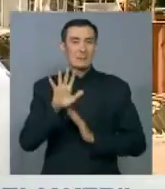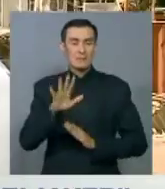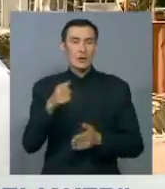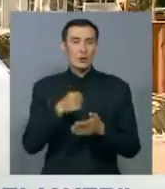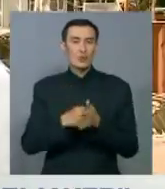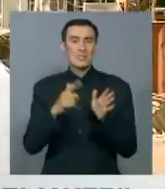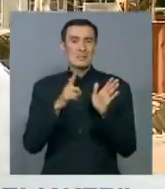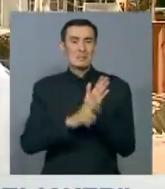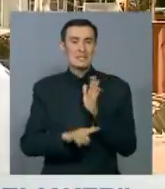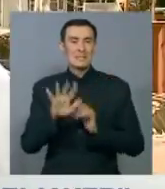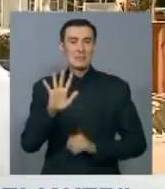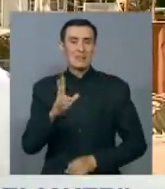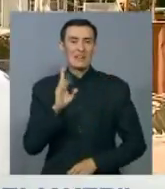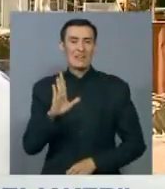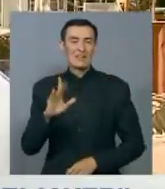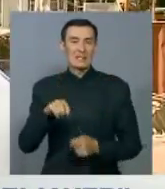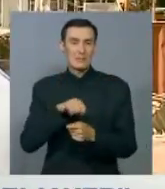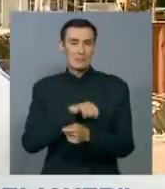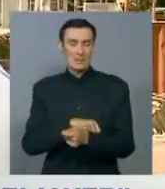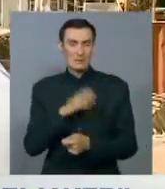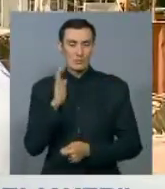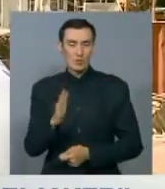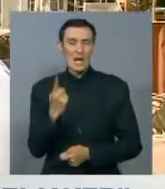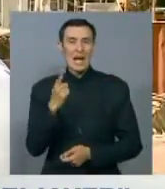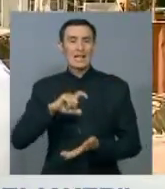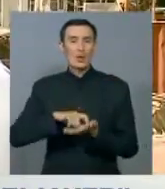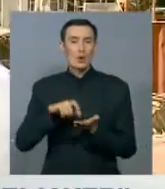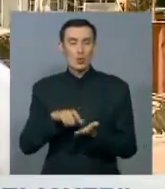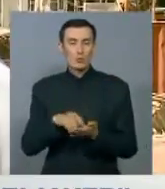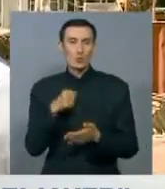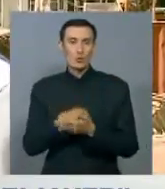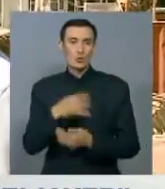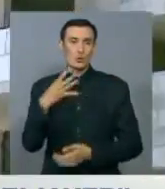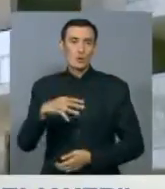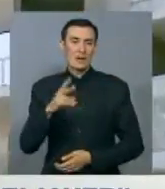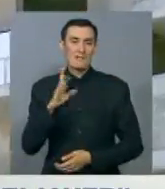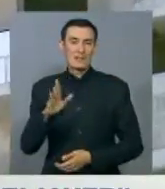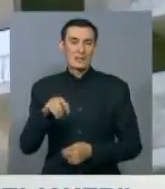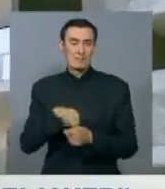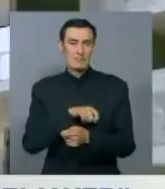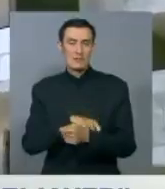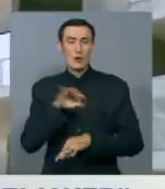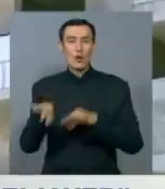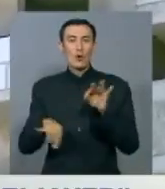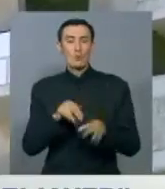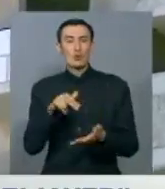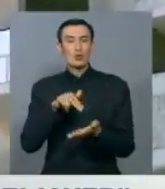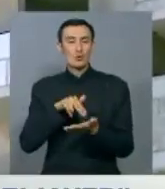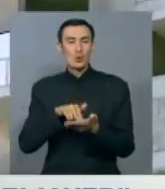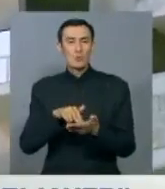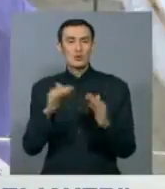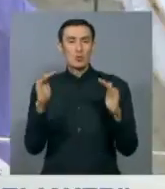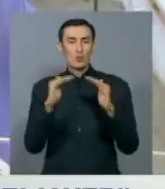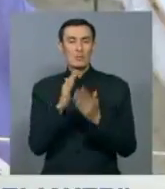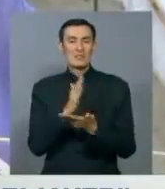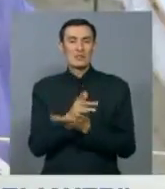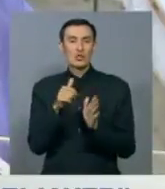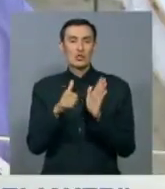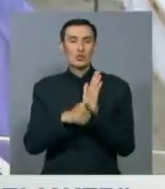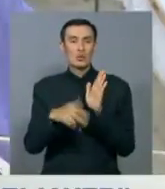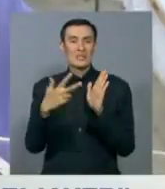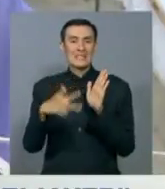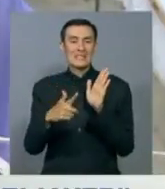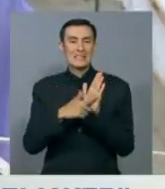65 до 75, вот так. Однокомнатные до 40 квадратов. Проектная стоимость одного дома составляет